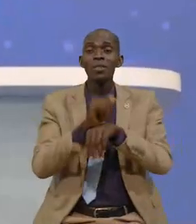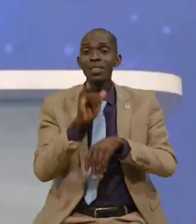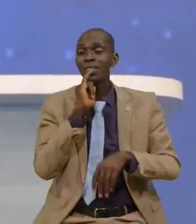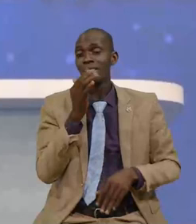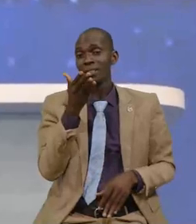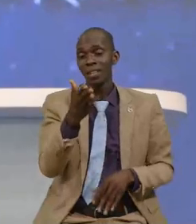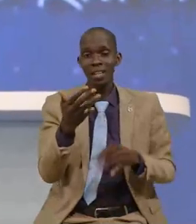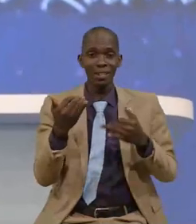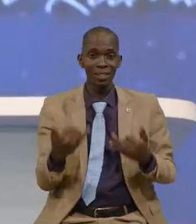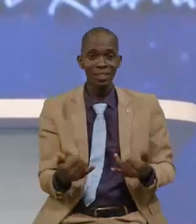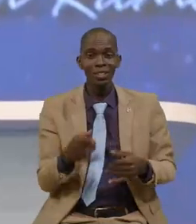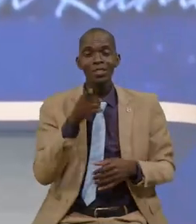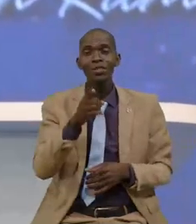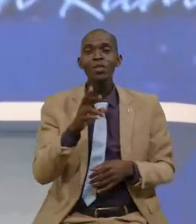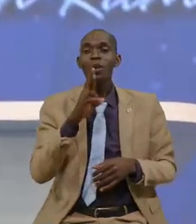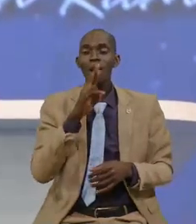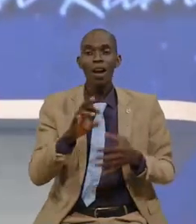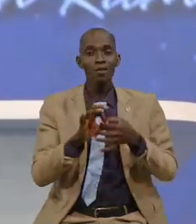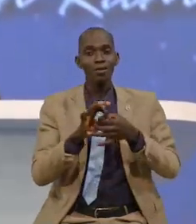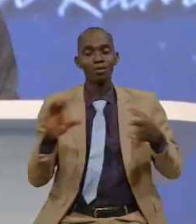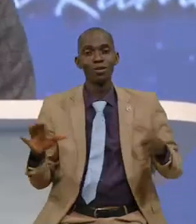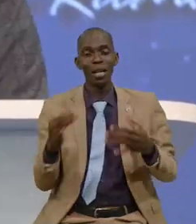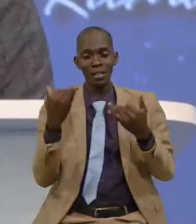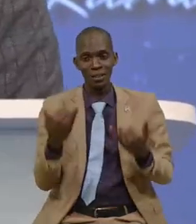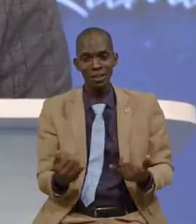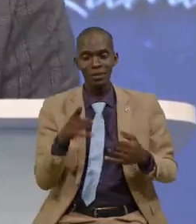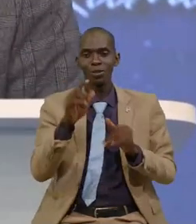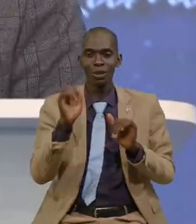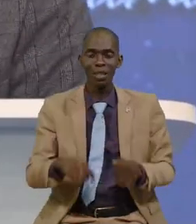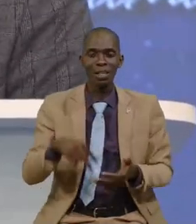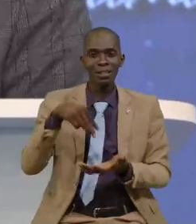Le miracle est déjà là. Vous êtes délivrés.